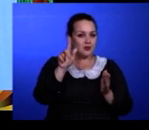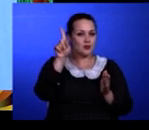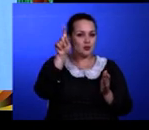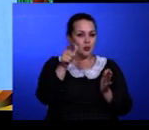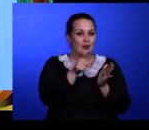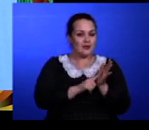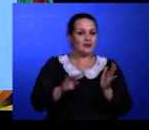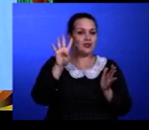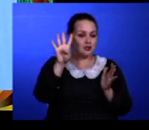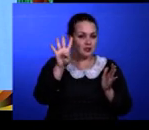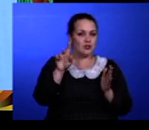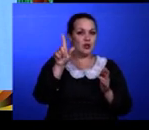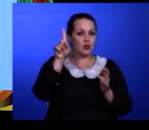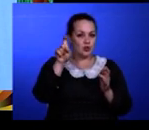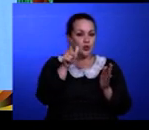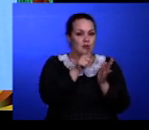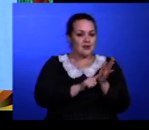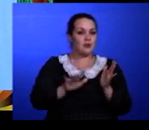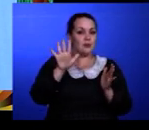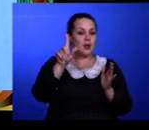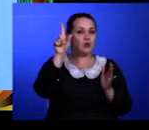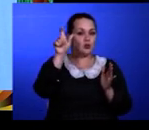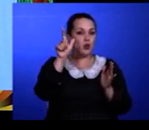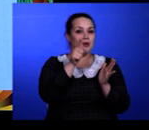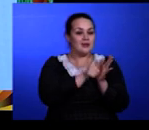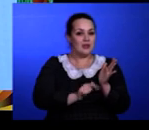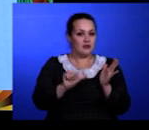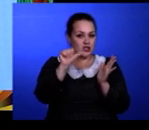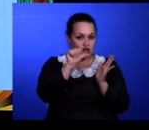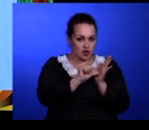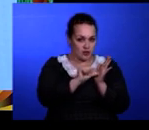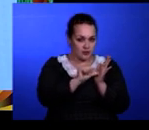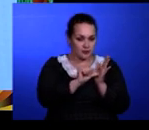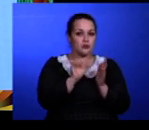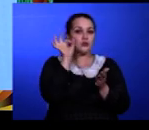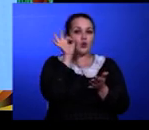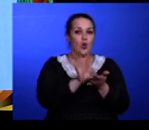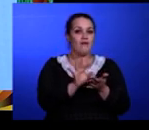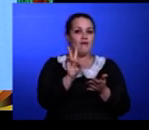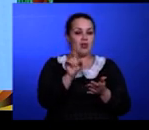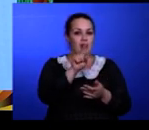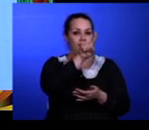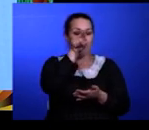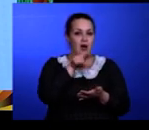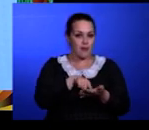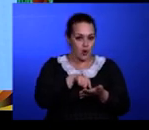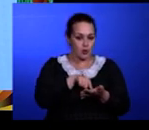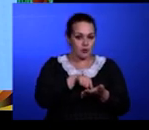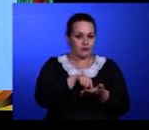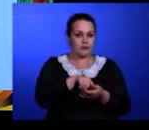174 175 и 176 и ответить на вопросы